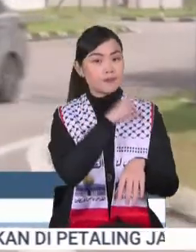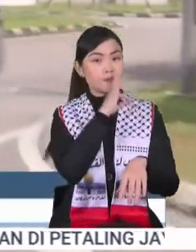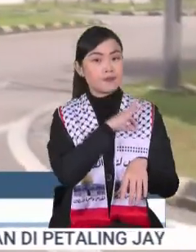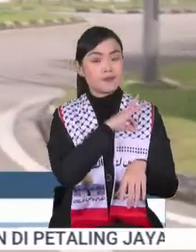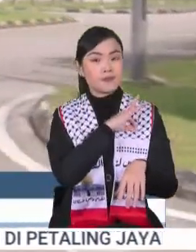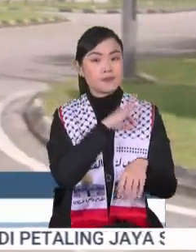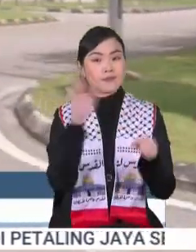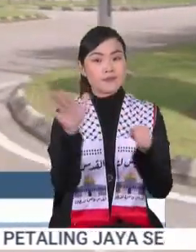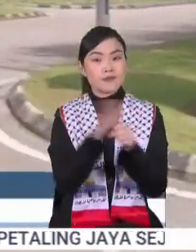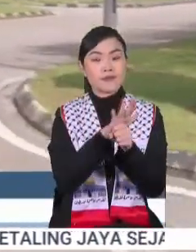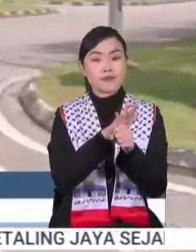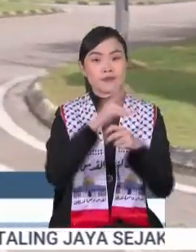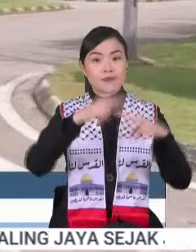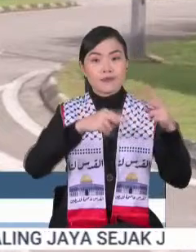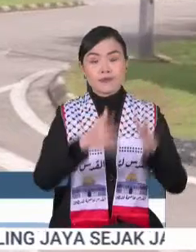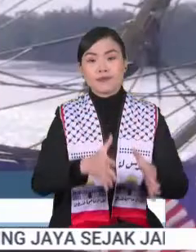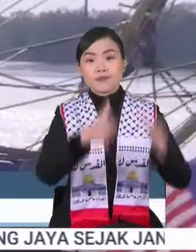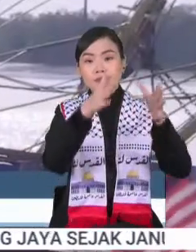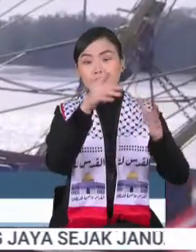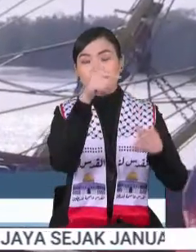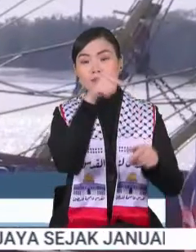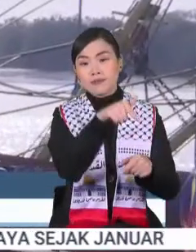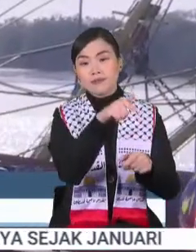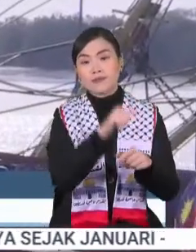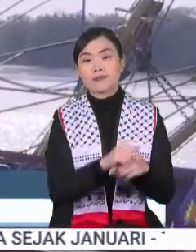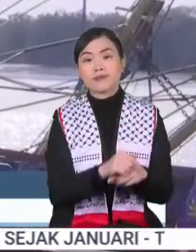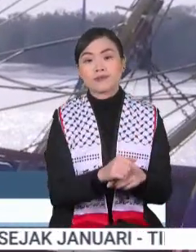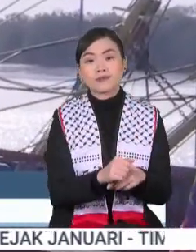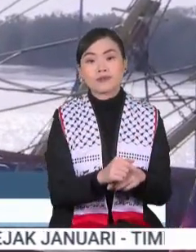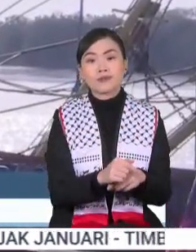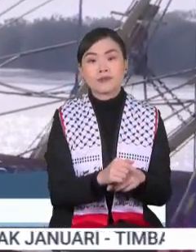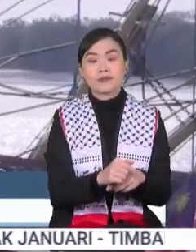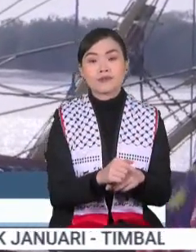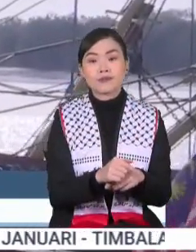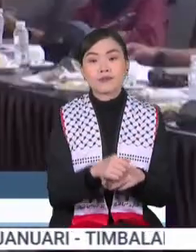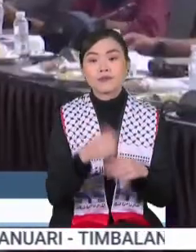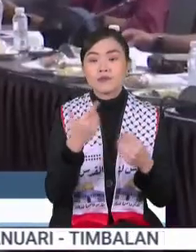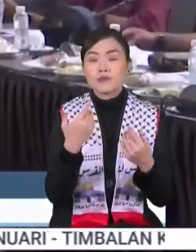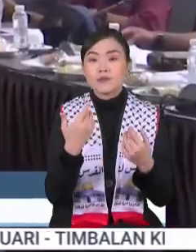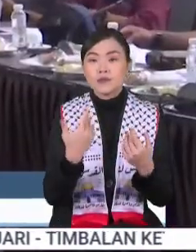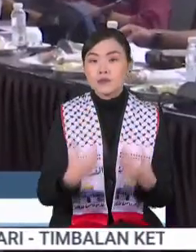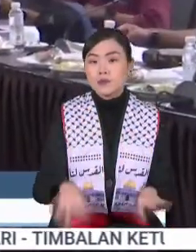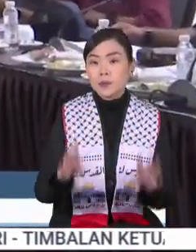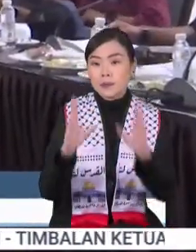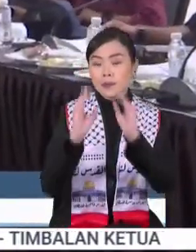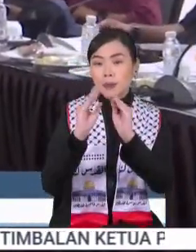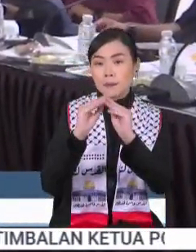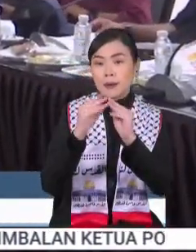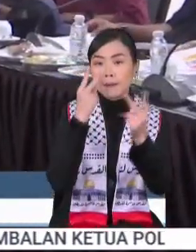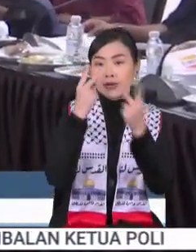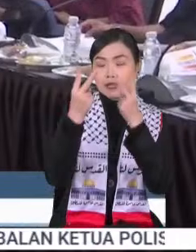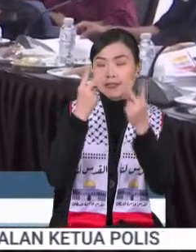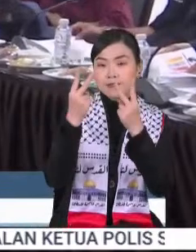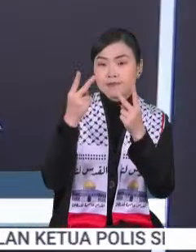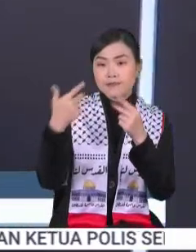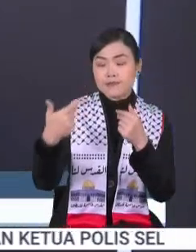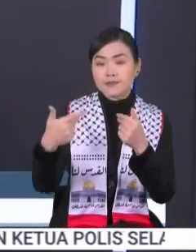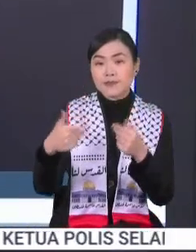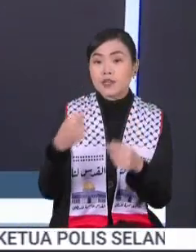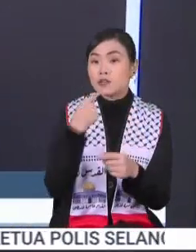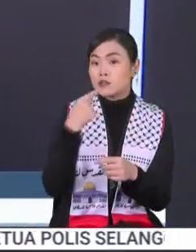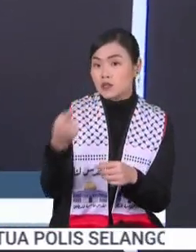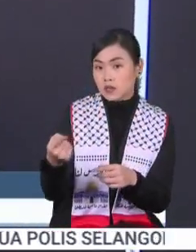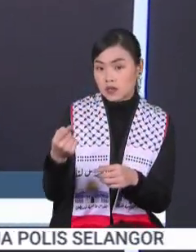sepenuhnya kompleks yang dibina kerajaan tersebut bercakap kepada media selepas Majlis taklimat dan lawatan di Kompleks itu pagi tadi